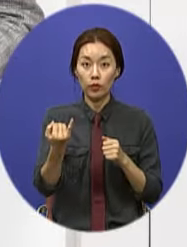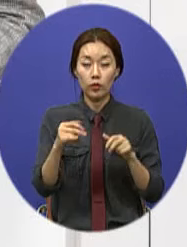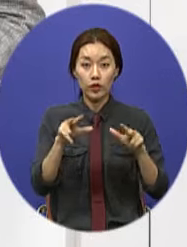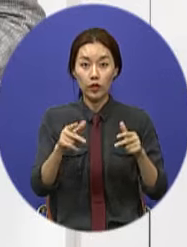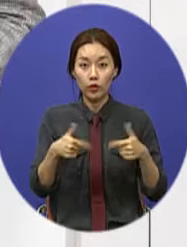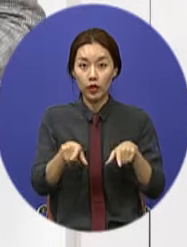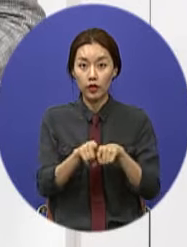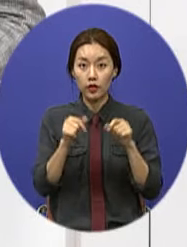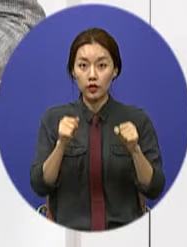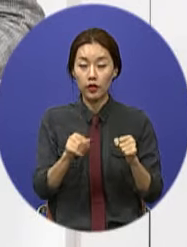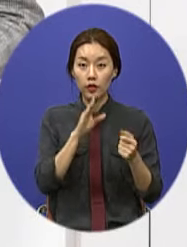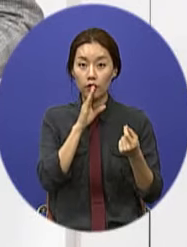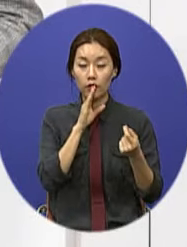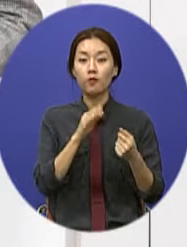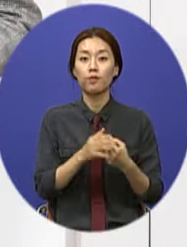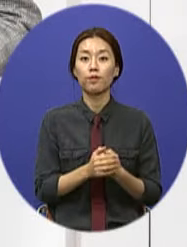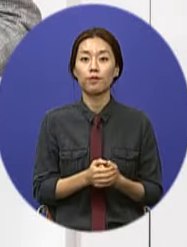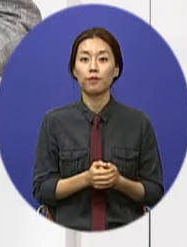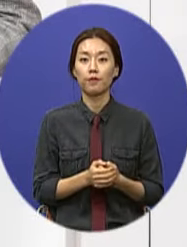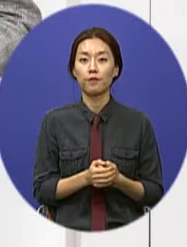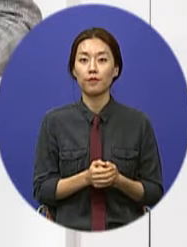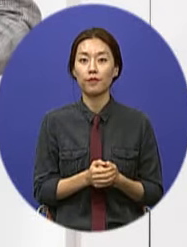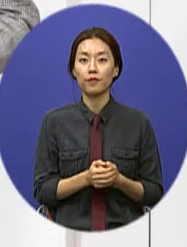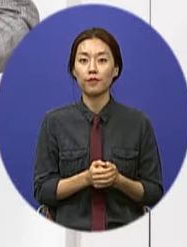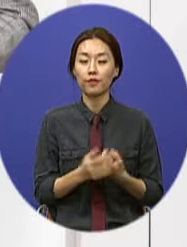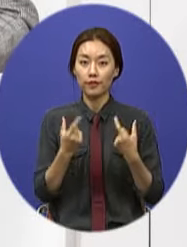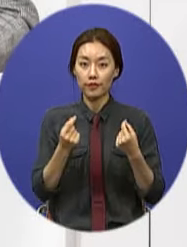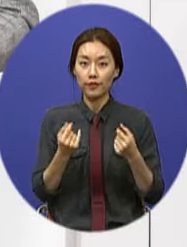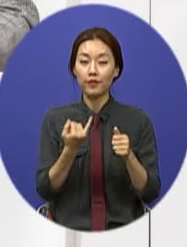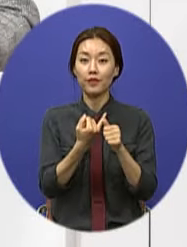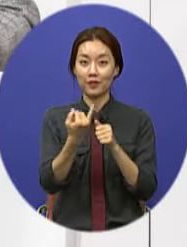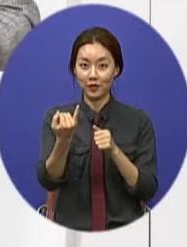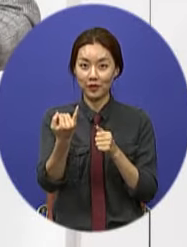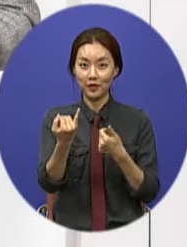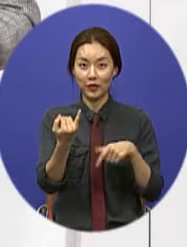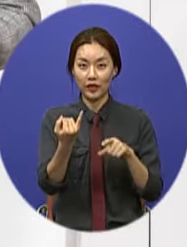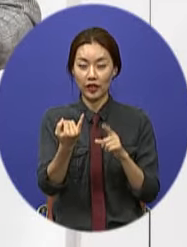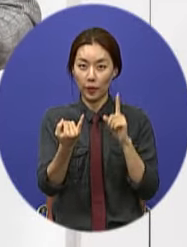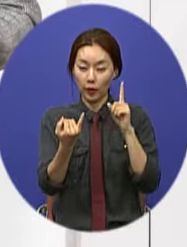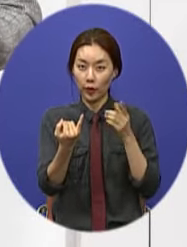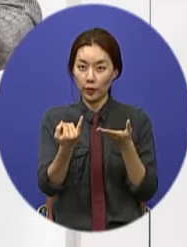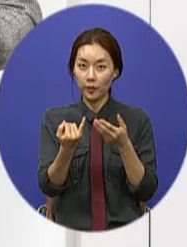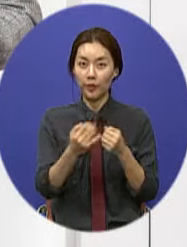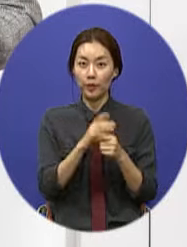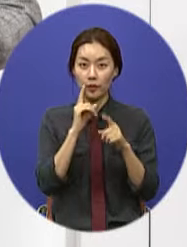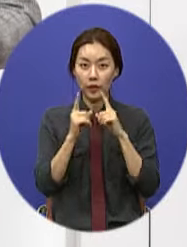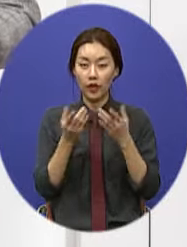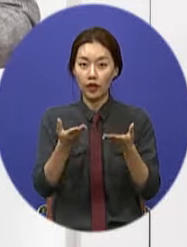지금도 옆에 계시잖아요. 예예. 네, 역시나 또 아내분에게 한 말씀 하시자고요. 네. 예.